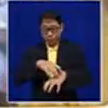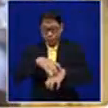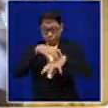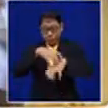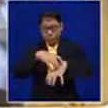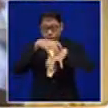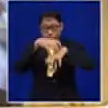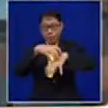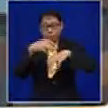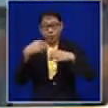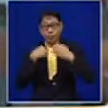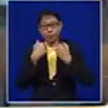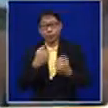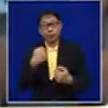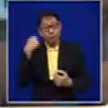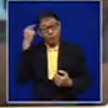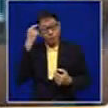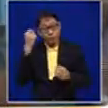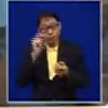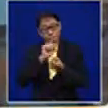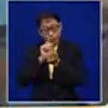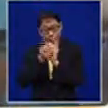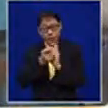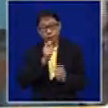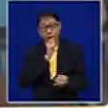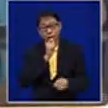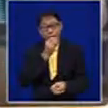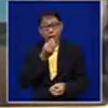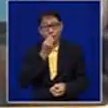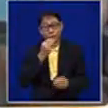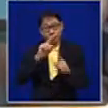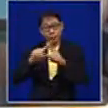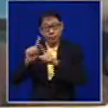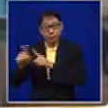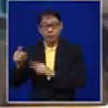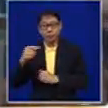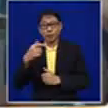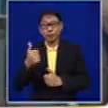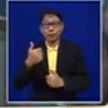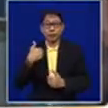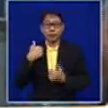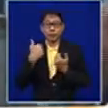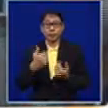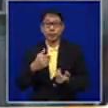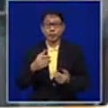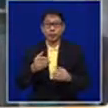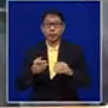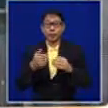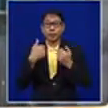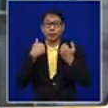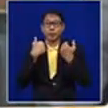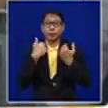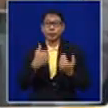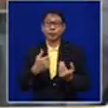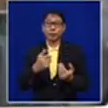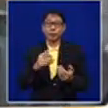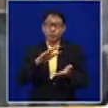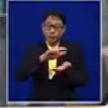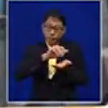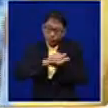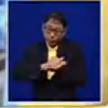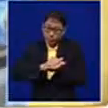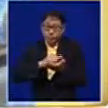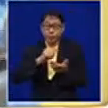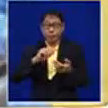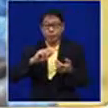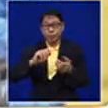่ อย่างแมงกะพรุนเนี่ยเขาบอกว่านำมาดัดแปลงเป็นอาหารแบบอื่นๆได้นะคะอย่างเช่นการดองอาหารหรือว่าการหมักเอาไว้ป